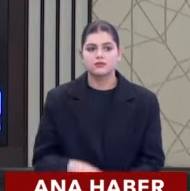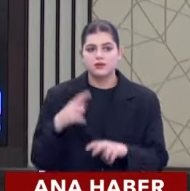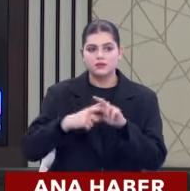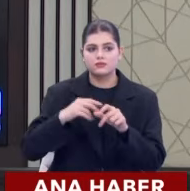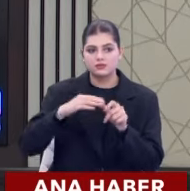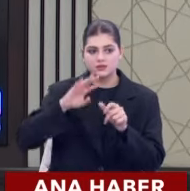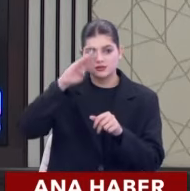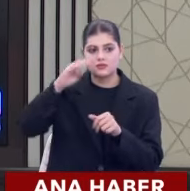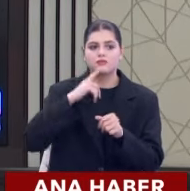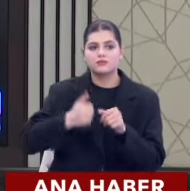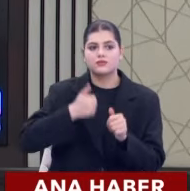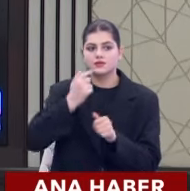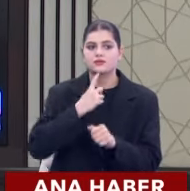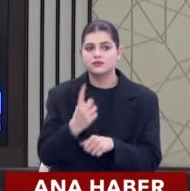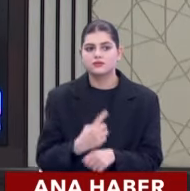Aleykümselam Sayın Cumhurbaşkanım.